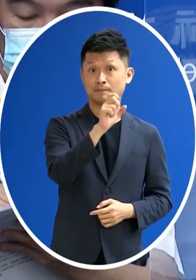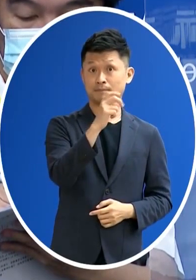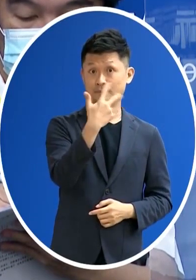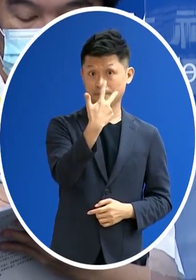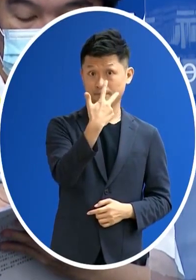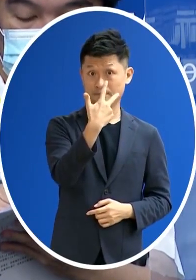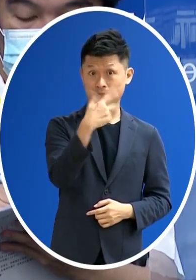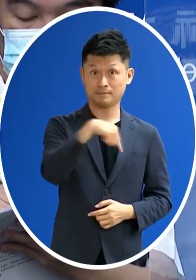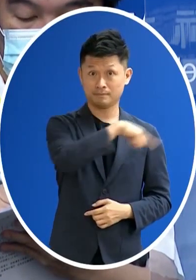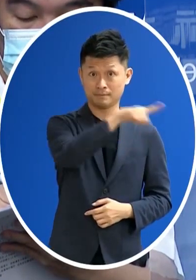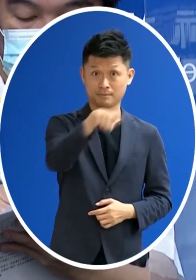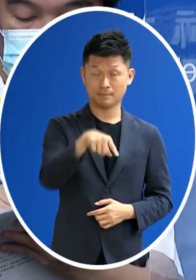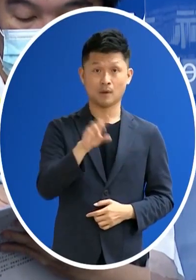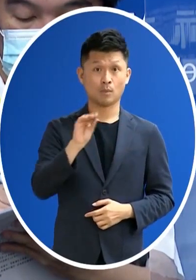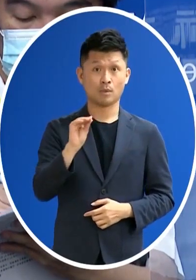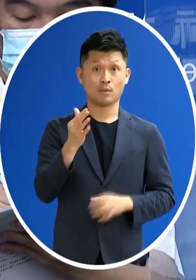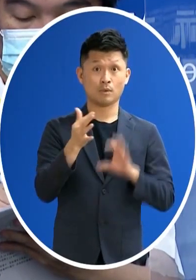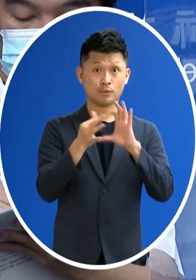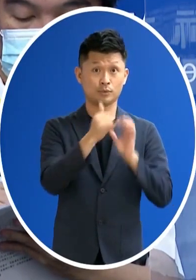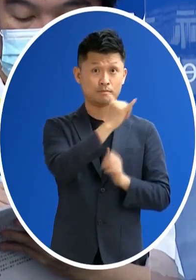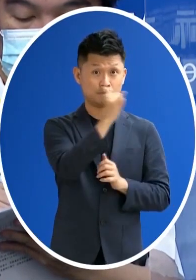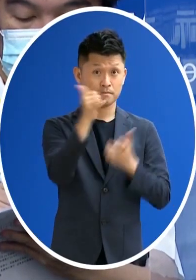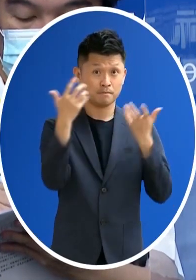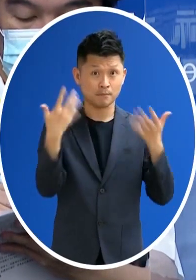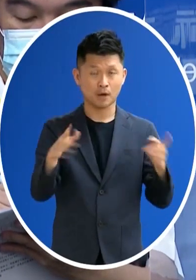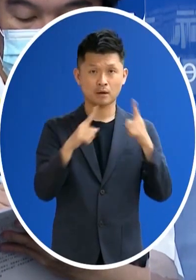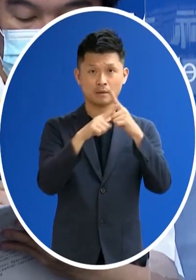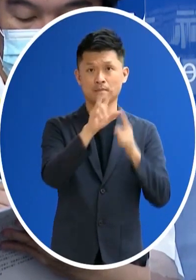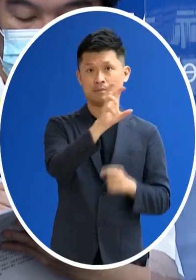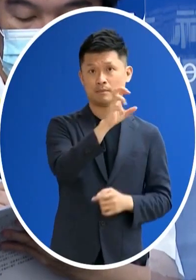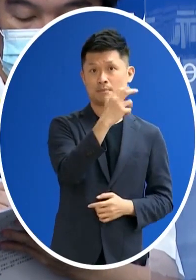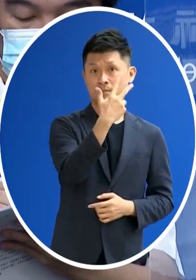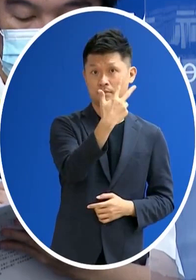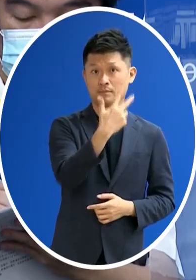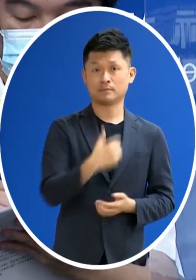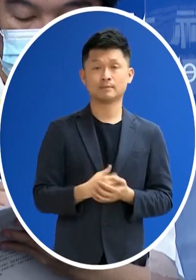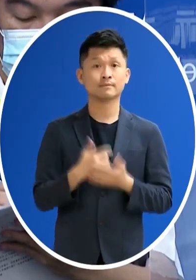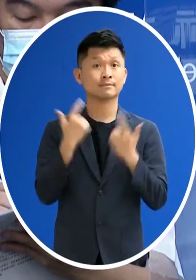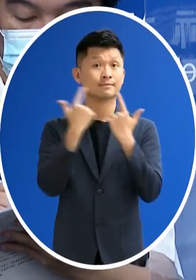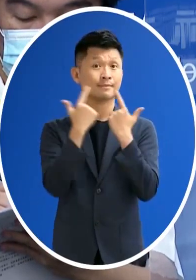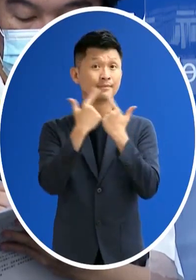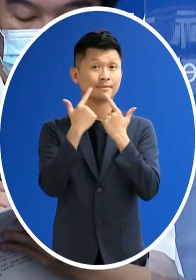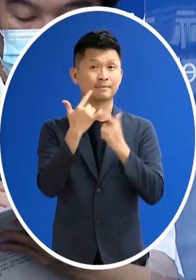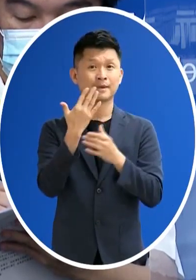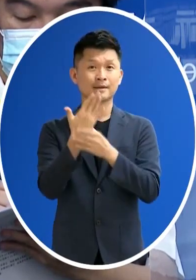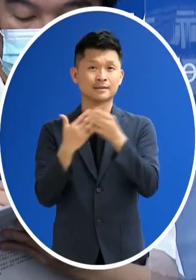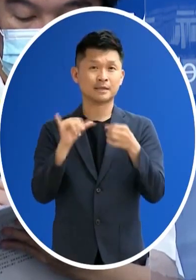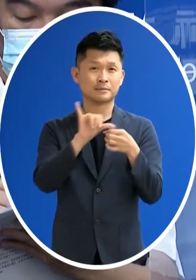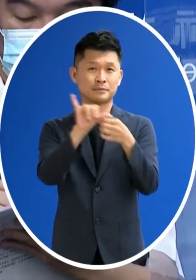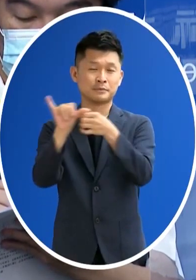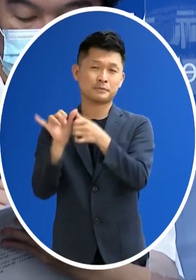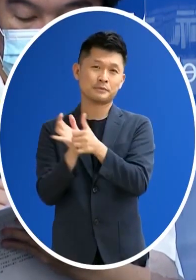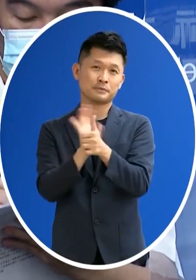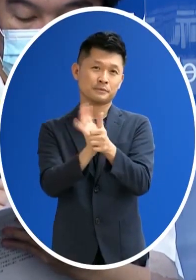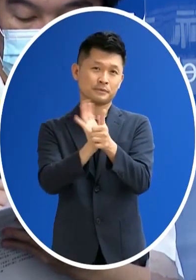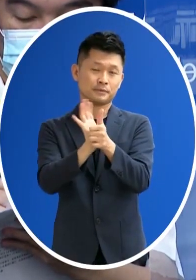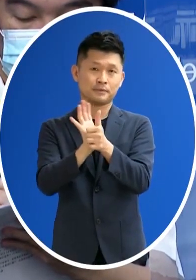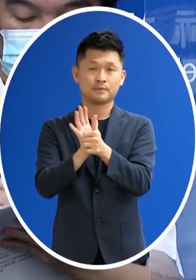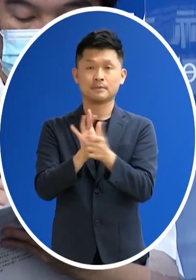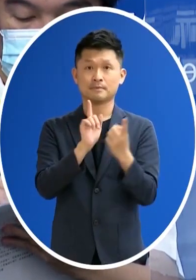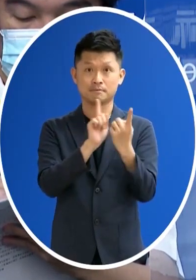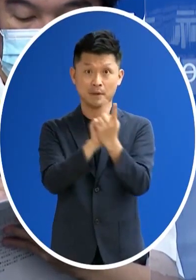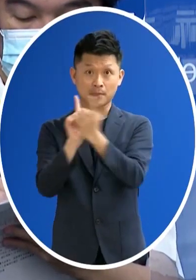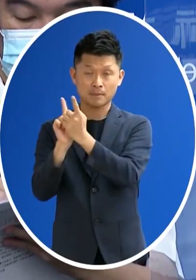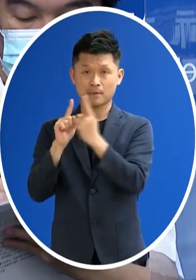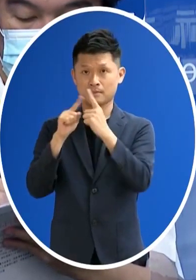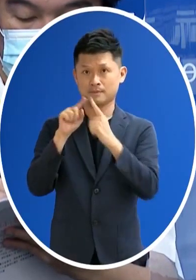里面有万华区的活动史的有87例，台北茶艺馆的哈接触史的有